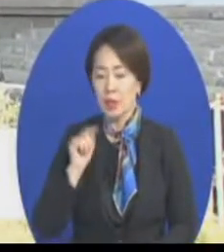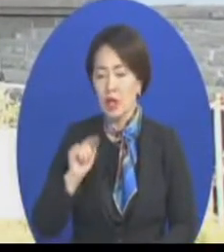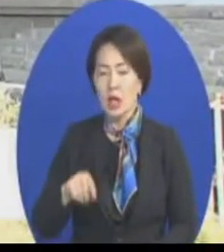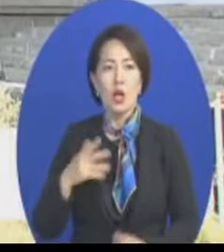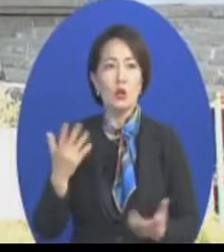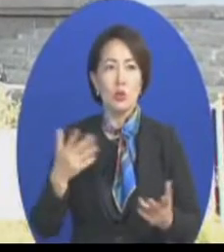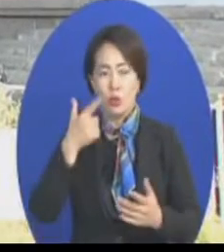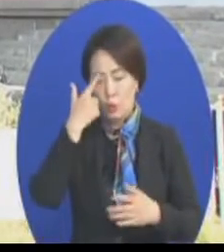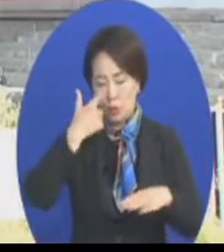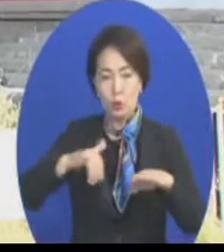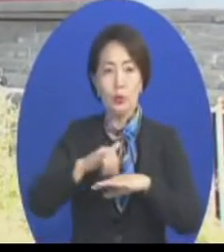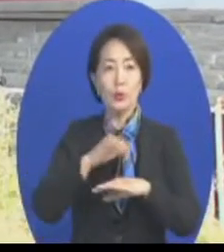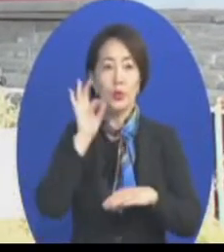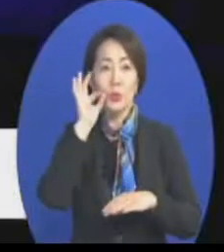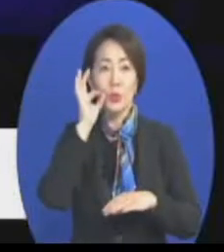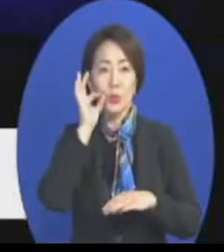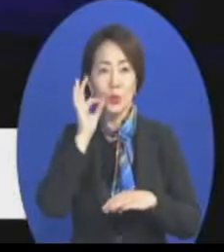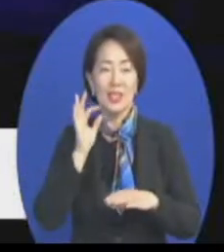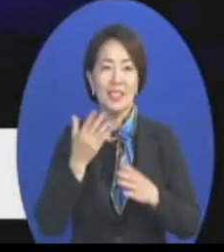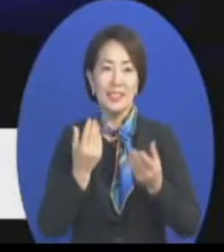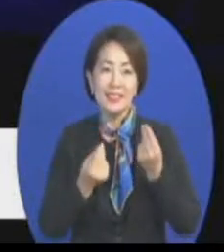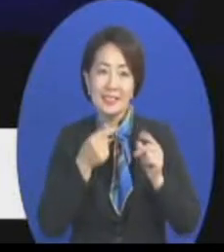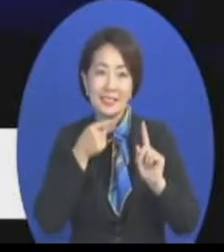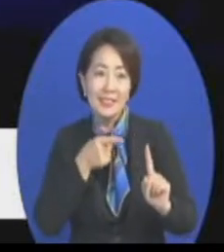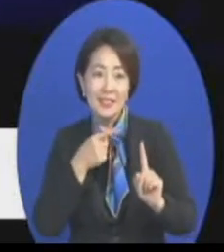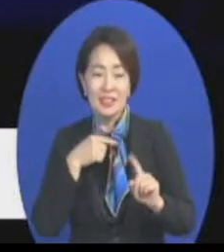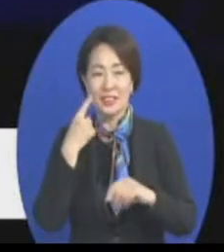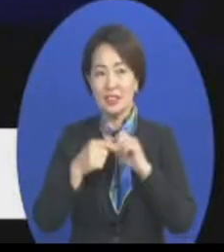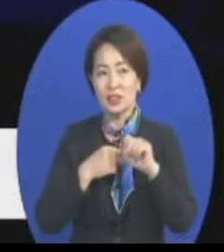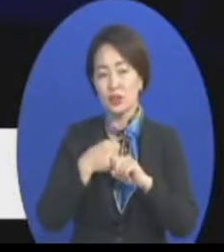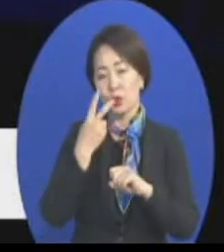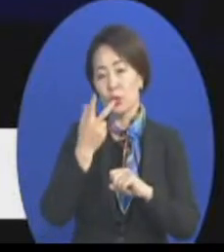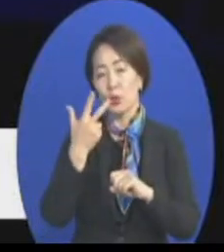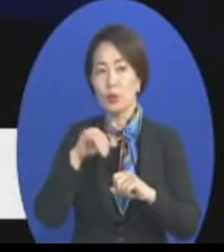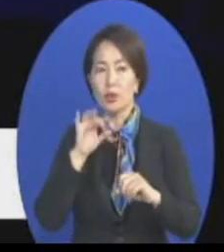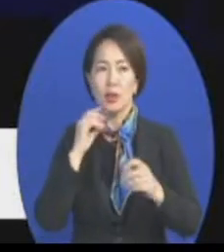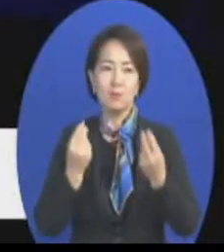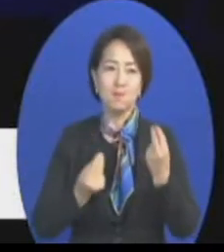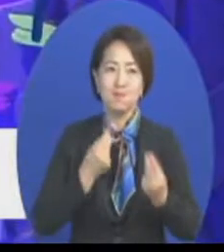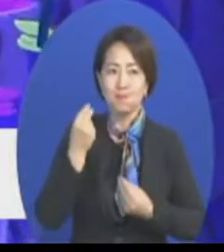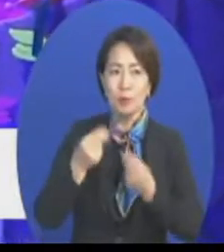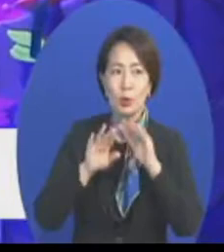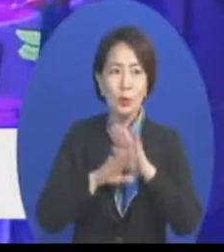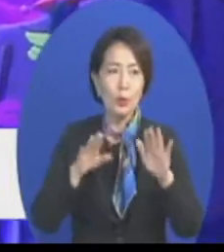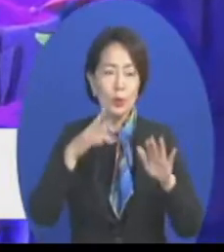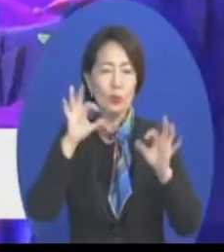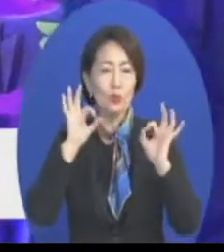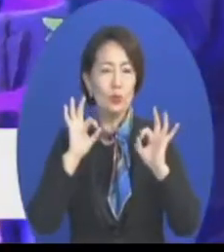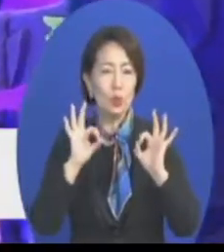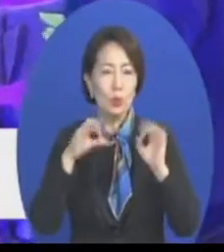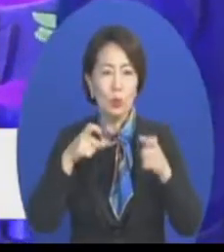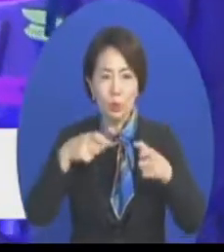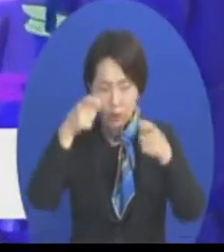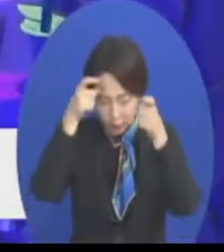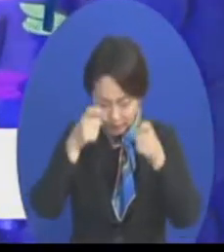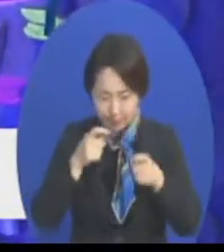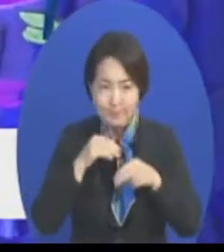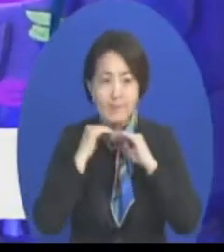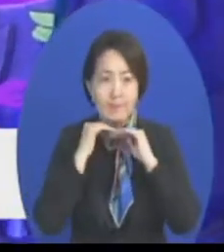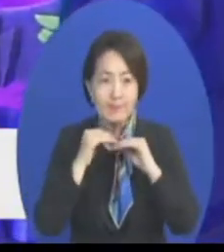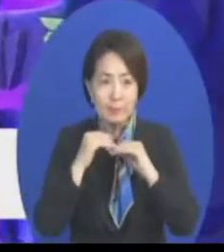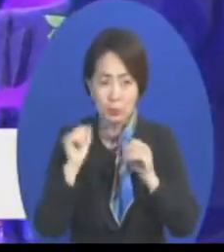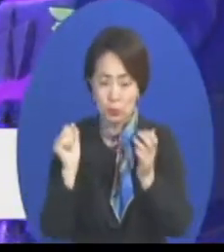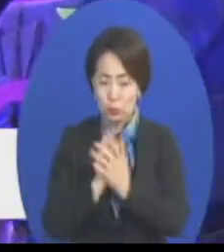бол Монгол Улсын Хүүхэлдэйн театр жилдээ хүүхэд багчуудад зориулж 2-3 уран бүтээл дэлгэн тавьдаг. Хүүхэд багчуудыг зөв хүн болгон төлөвшүүлэх чухал үүрэгт